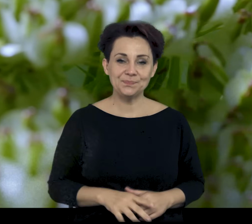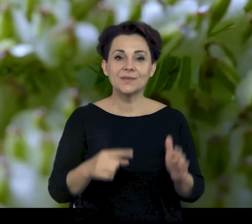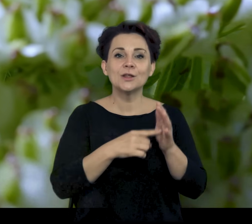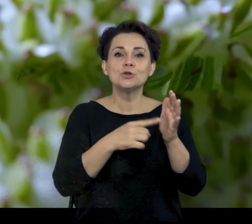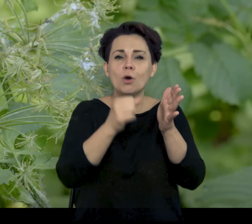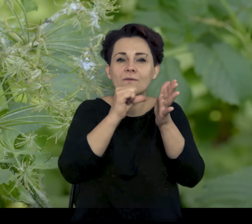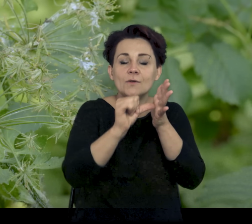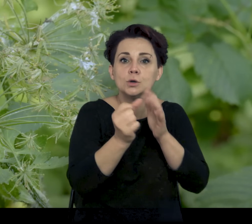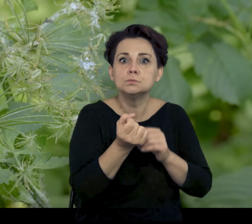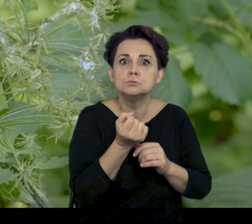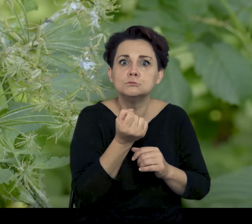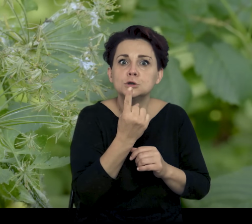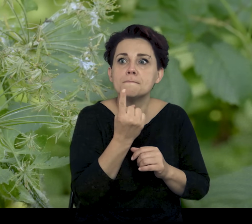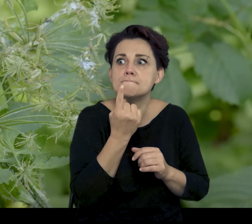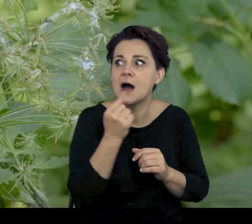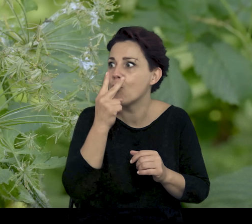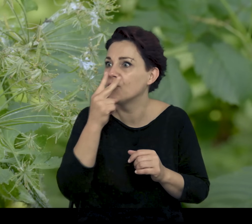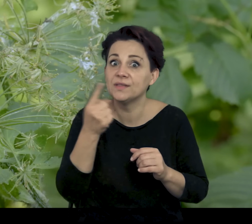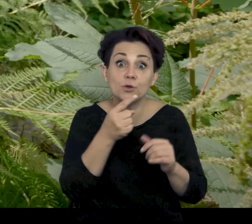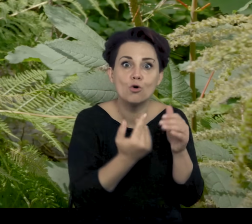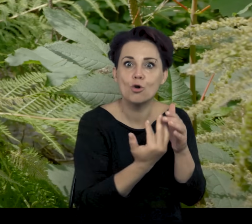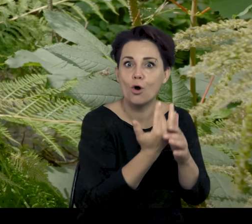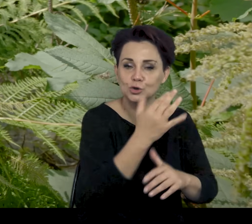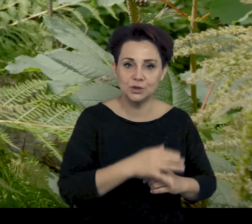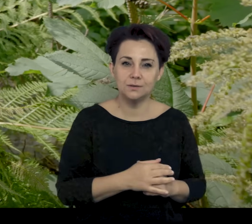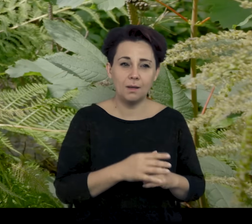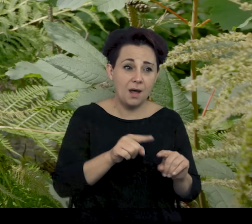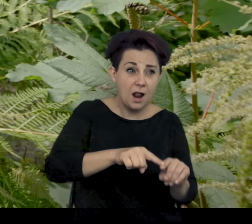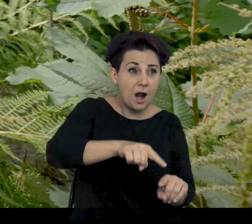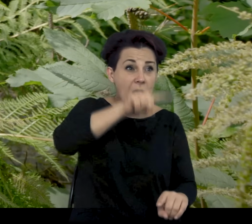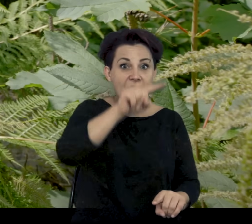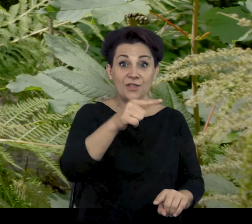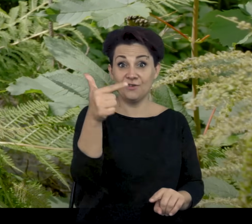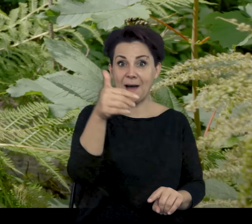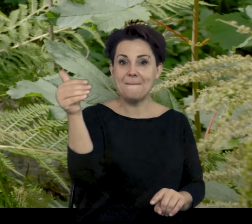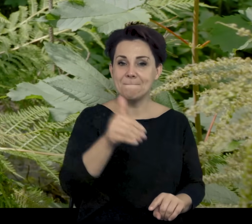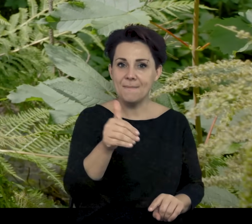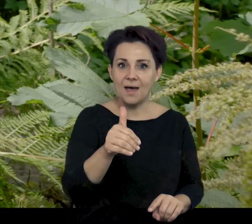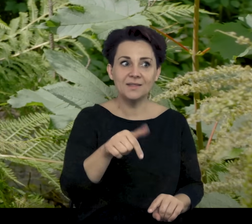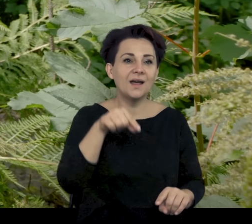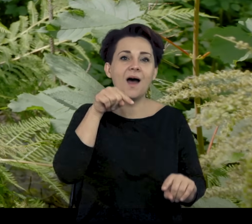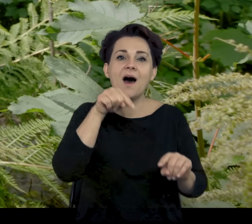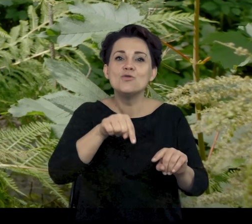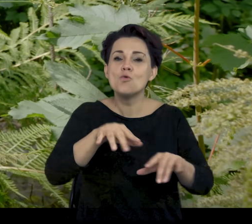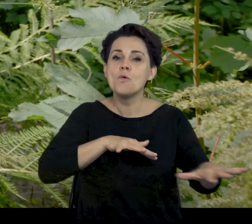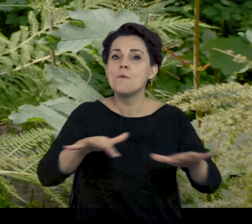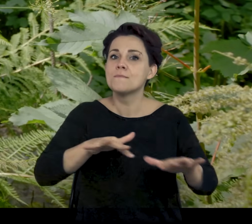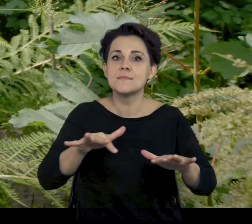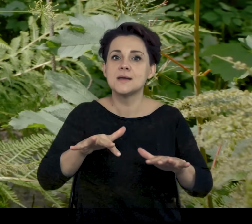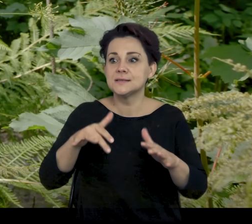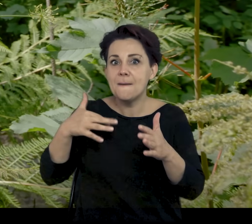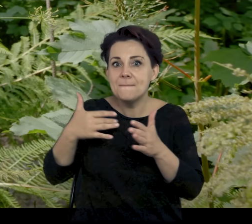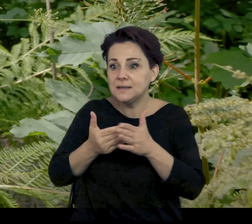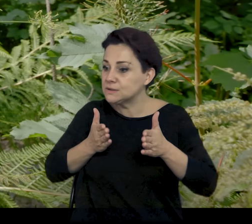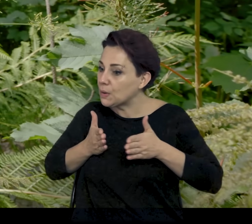Jest to wyjątkowo rzadka roślina, okazała, bo prawie dwumetrowa, rosnąca tu w trudno dostępnych